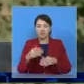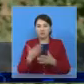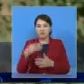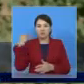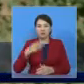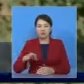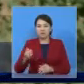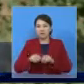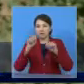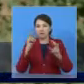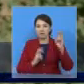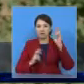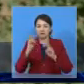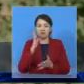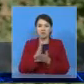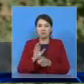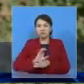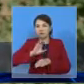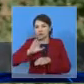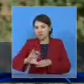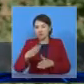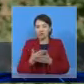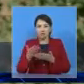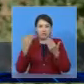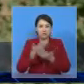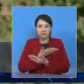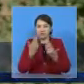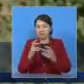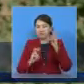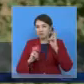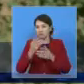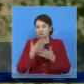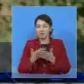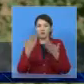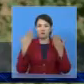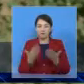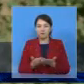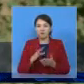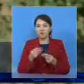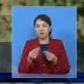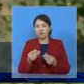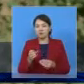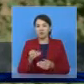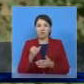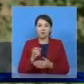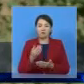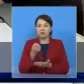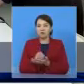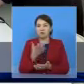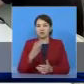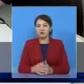Актюбинской области открылся завод, теперь есть куда сдавать. Раньше не сажали, потому что некуда было сдавать. К тому же стоимость пшеницы и ячменя